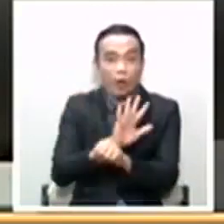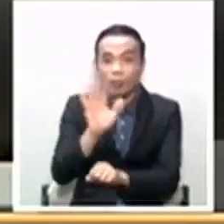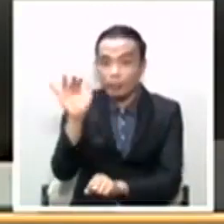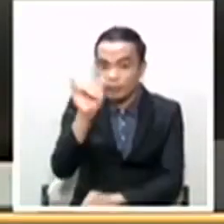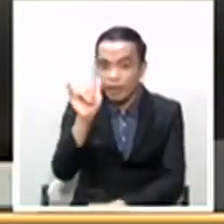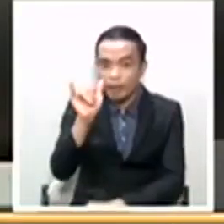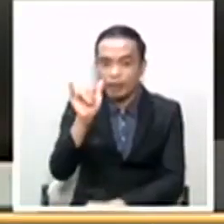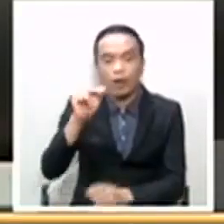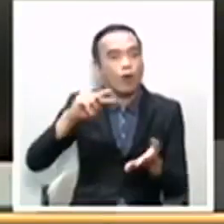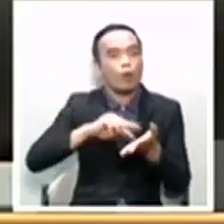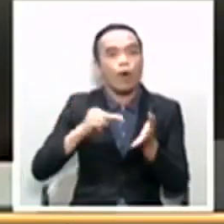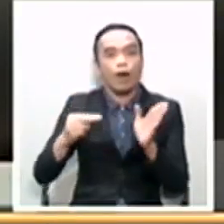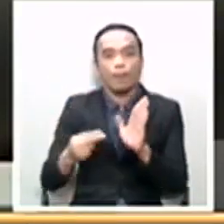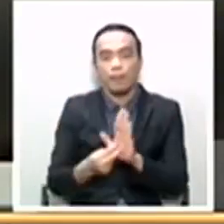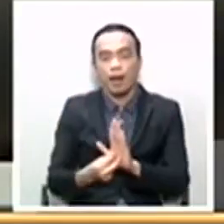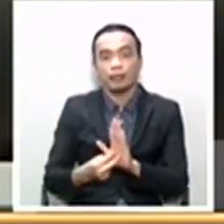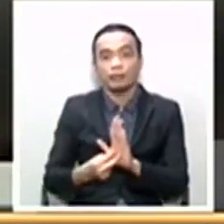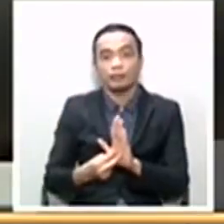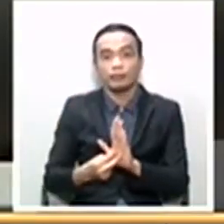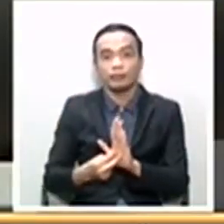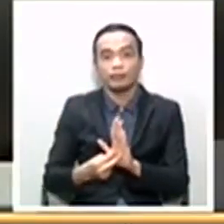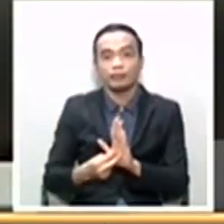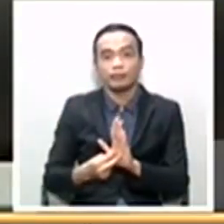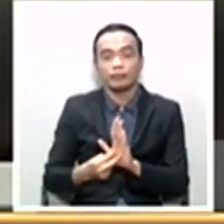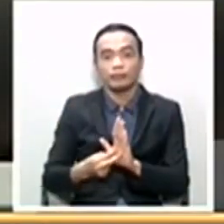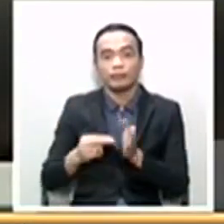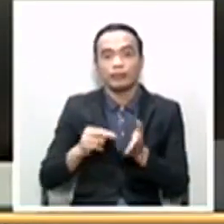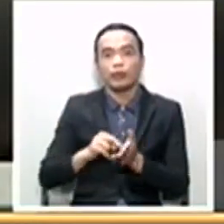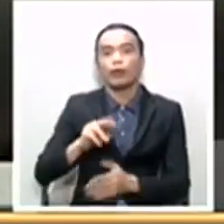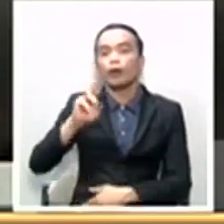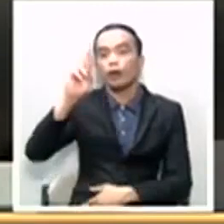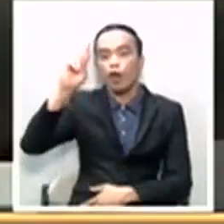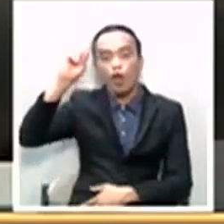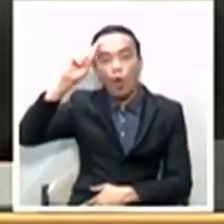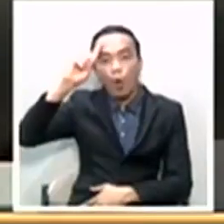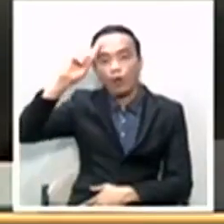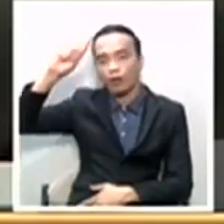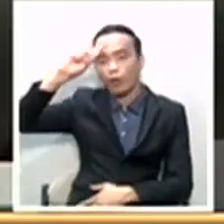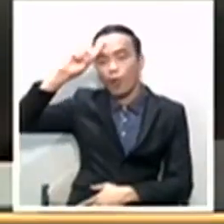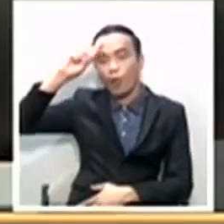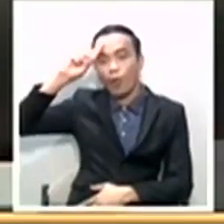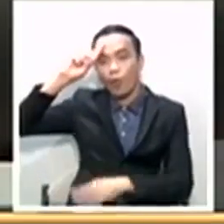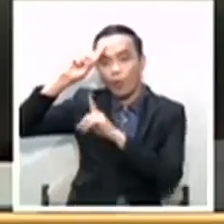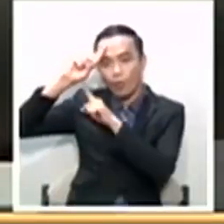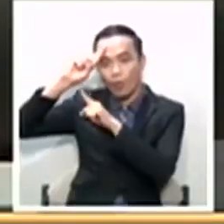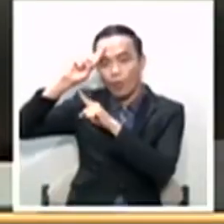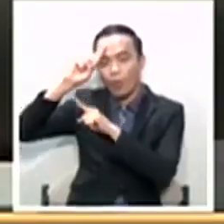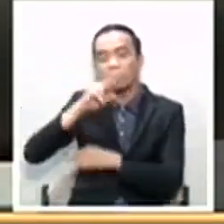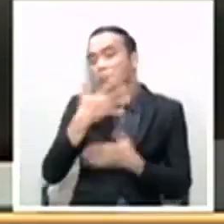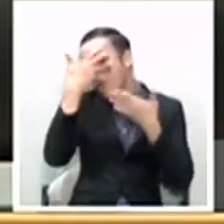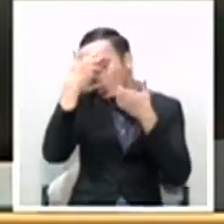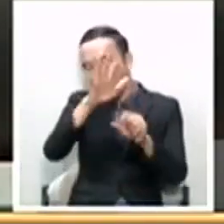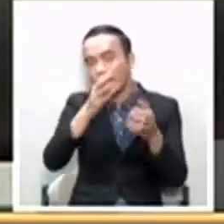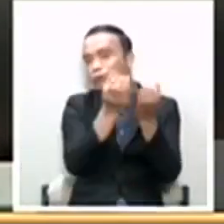การของโรคที่ผมอนุญาตให้ชื่อว่าโรคไม่แยแสรัฐธรรมนูญท่านประธ